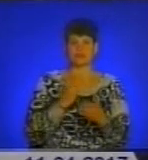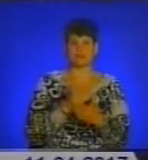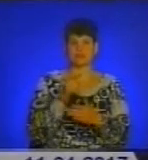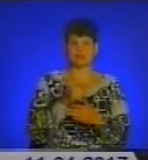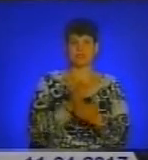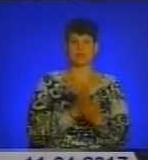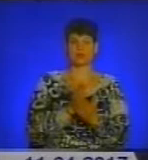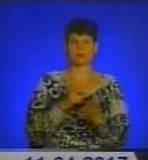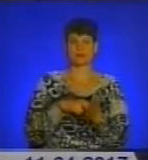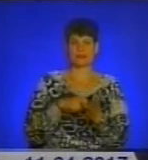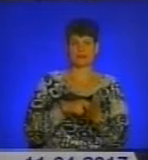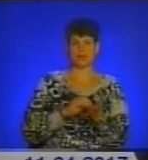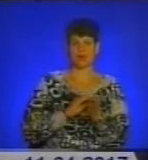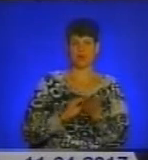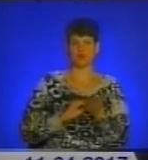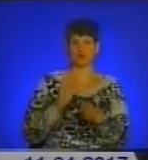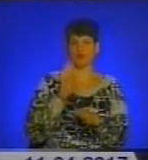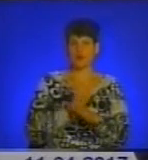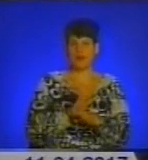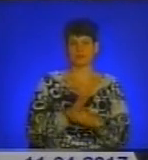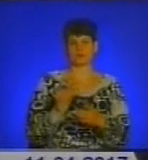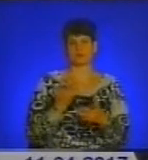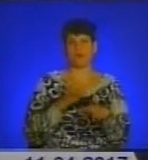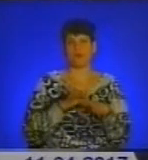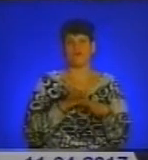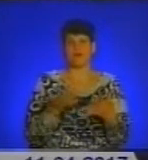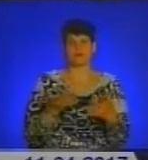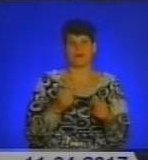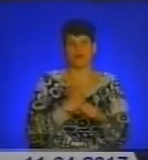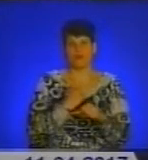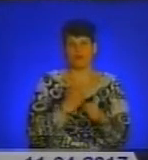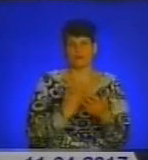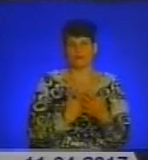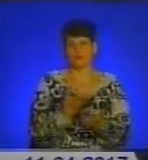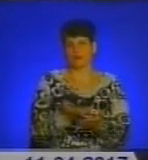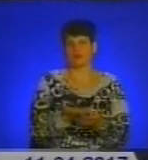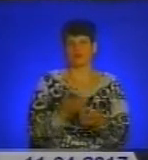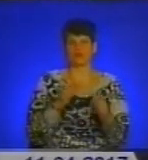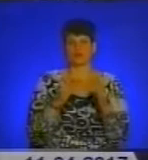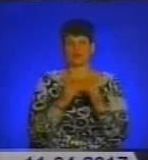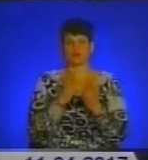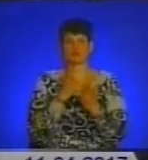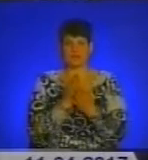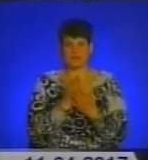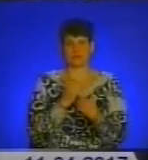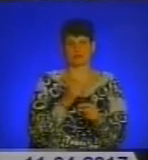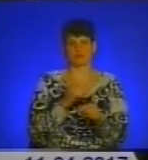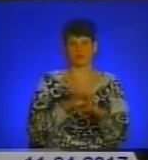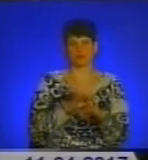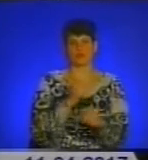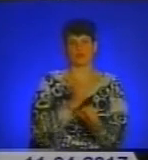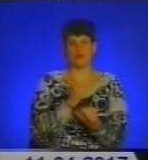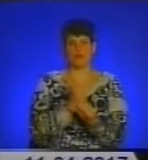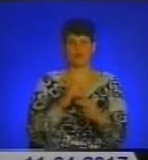лист розпорядження, або взагалі якийсь наряд на проведення тих чи інших робіт, і чи взагалі в будинку ведеться такі роботи